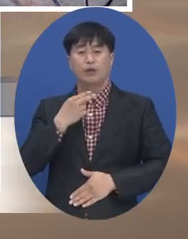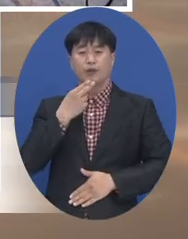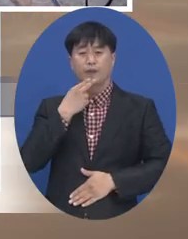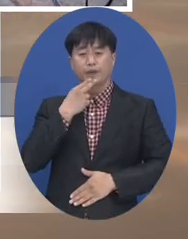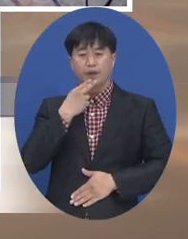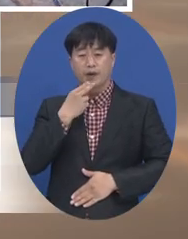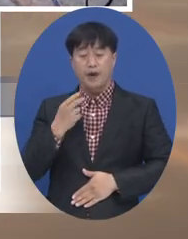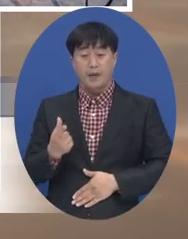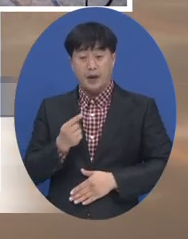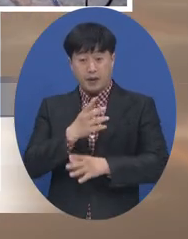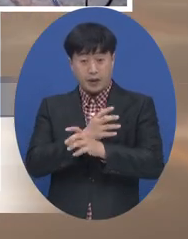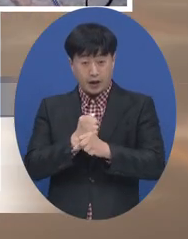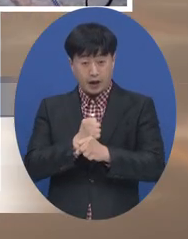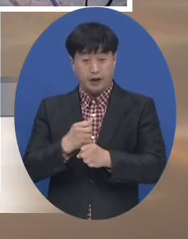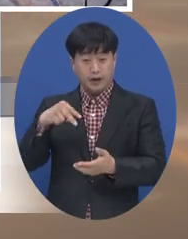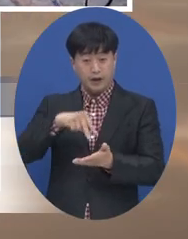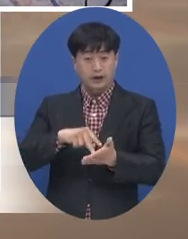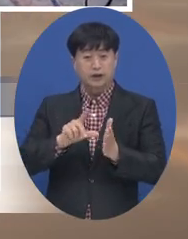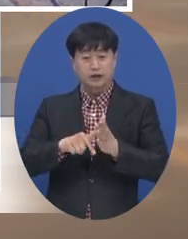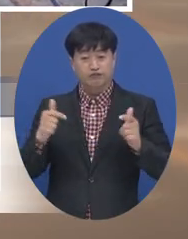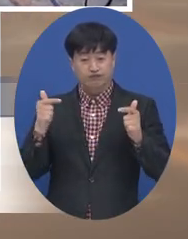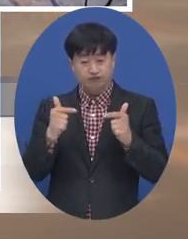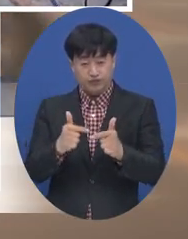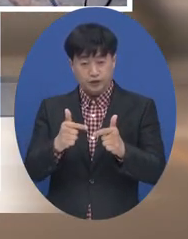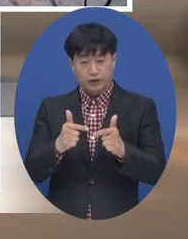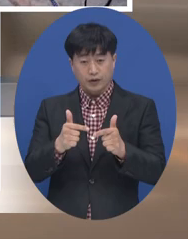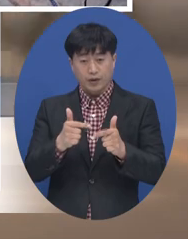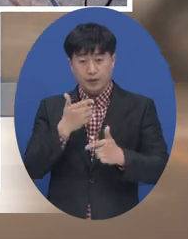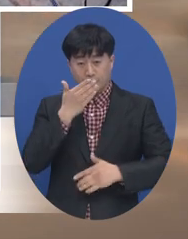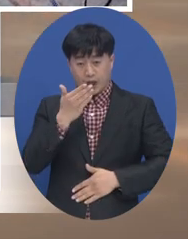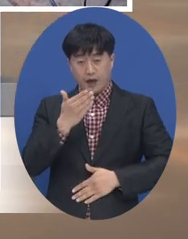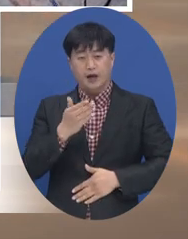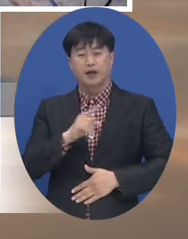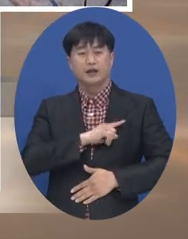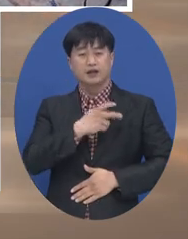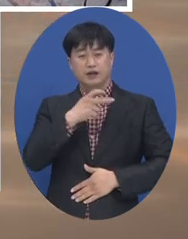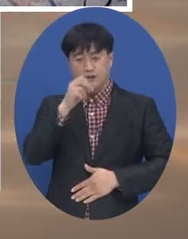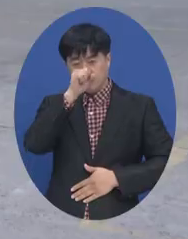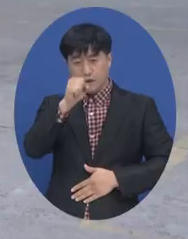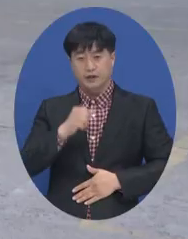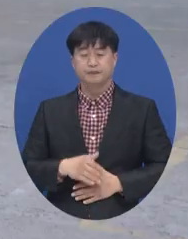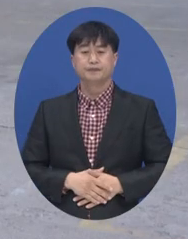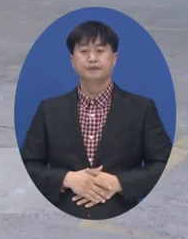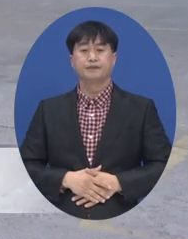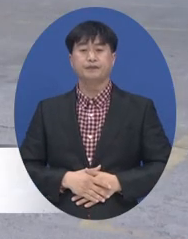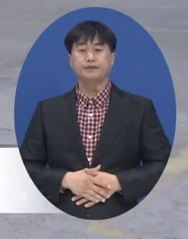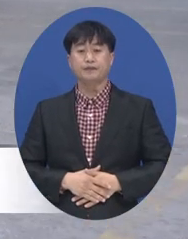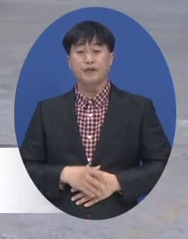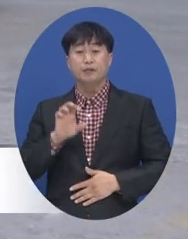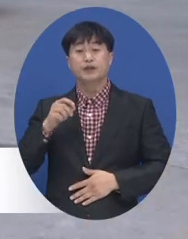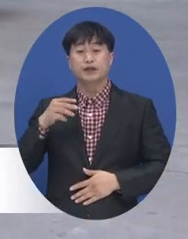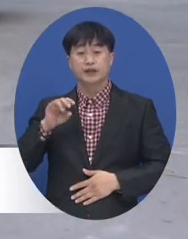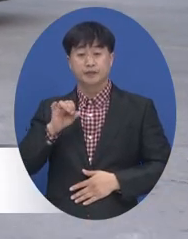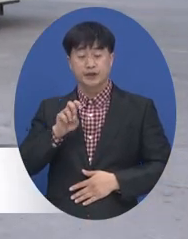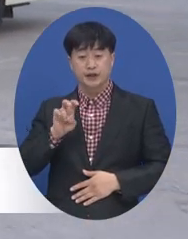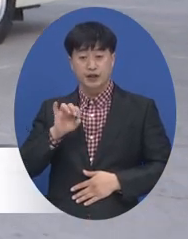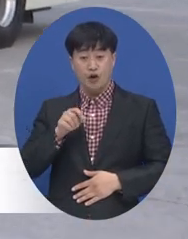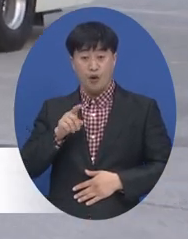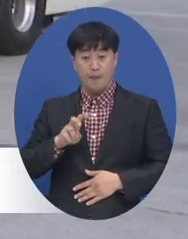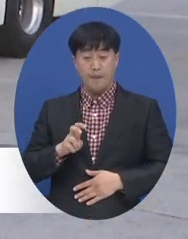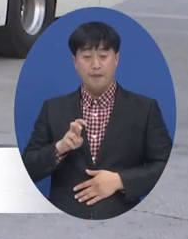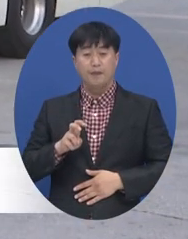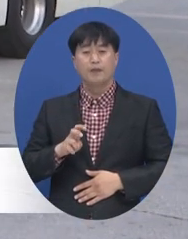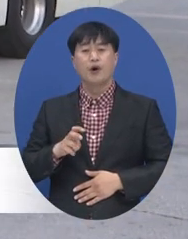바로 예약해서 탈수 있는 게 시간을 절약할 수 있는 게 가장 큰 장점인 것 같아요. 프리미엄급으로 첫 선을 보인